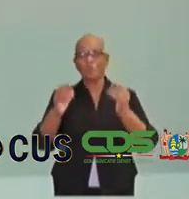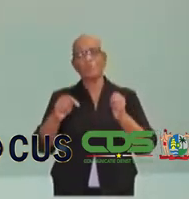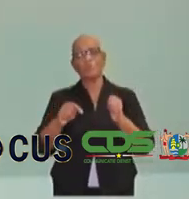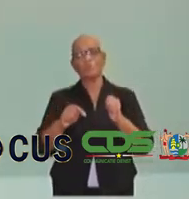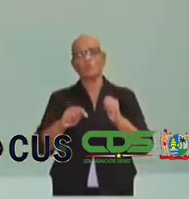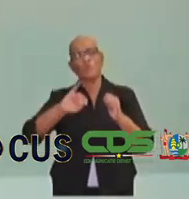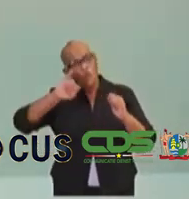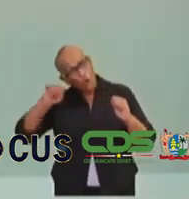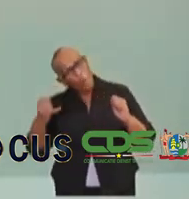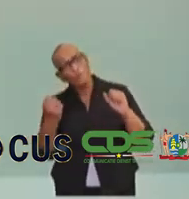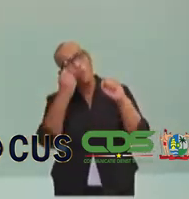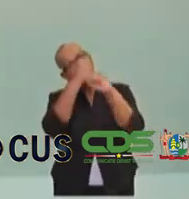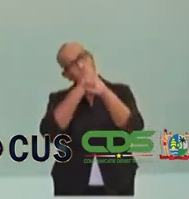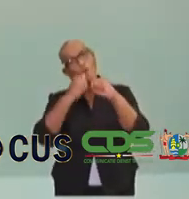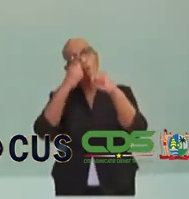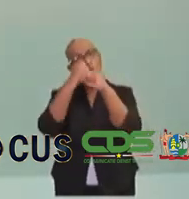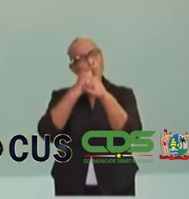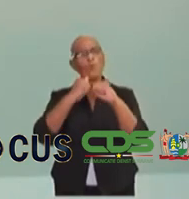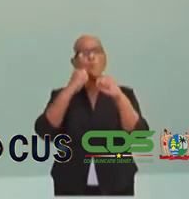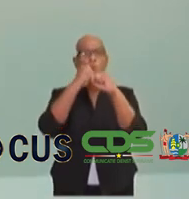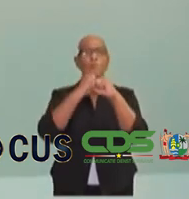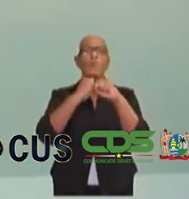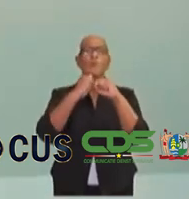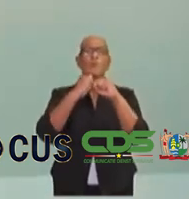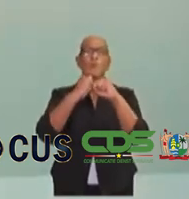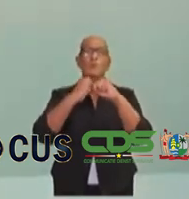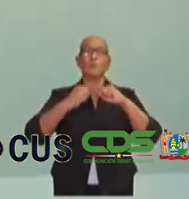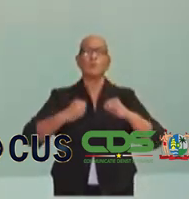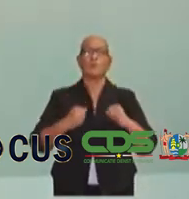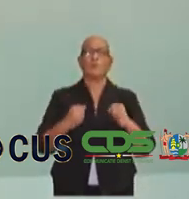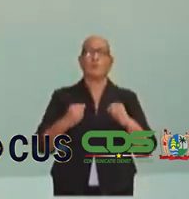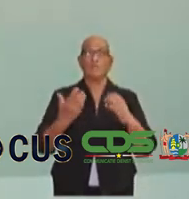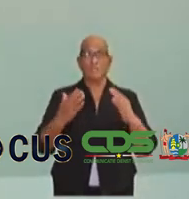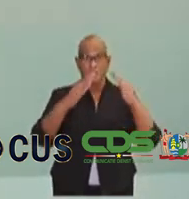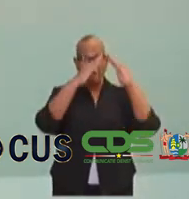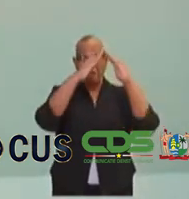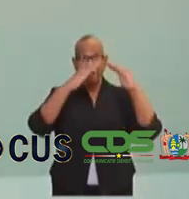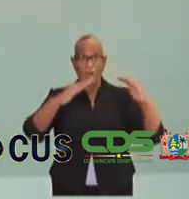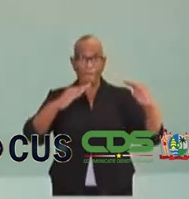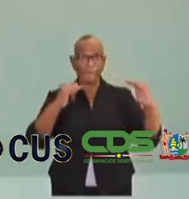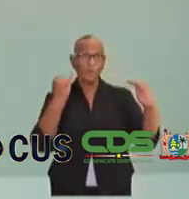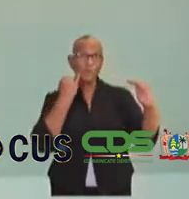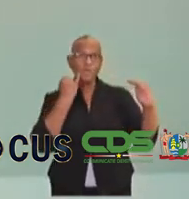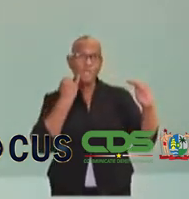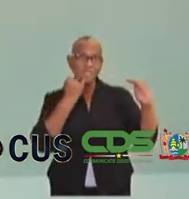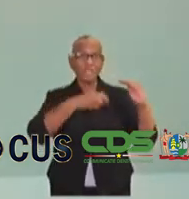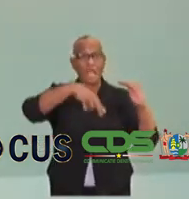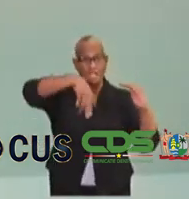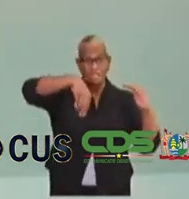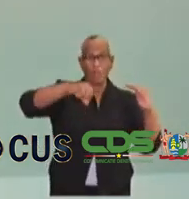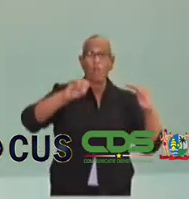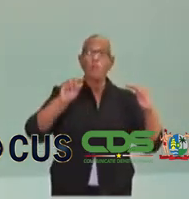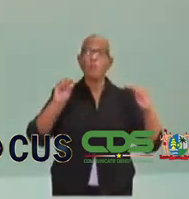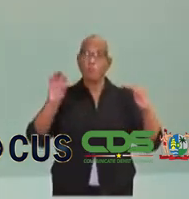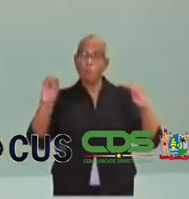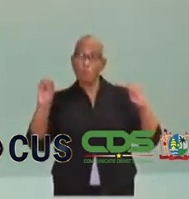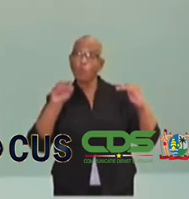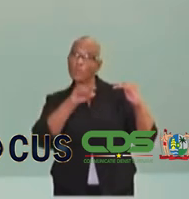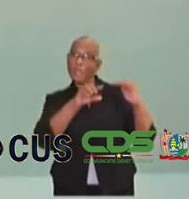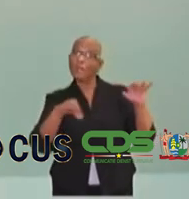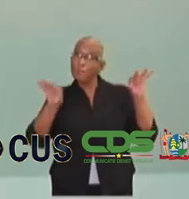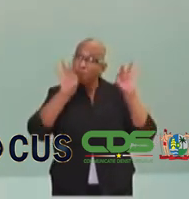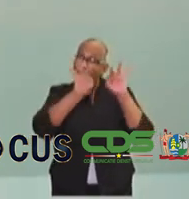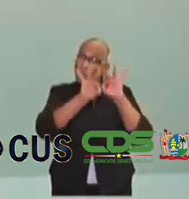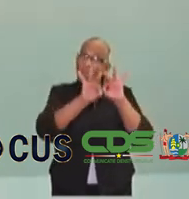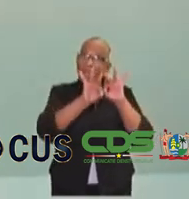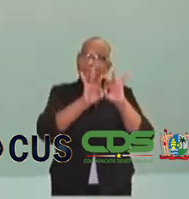worden gerenoveerd. De campus in Mungo is enorm belangrijk